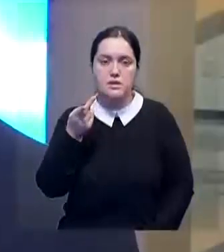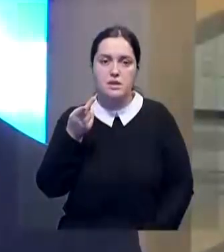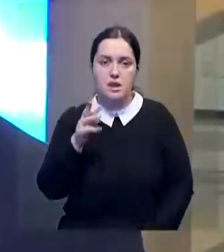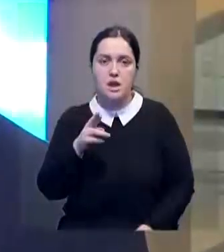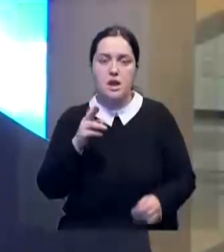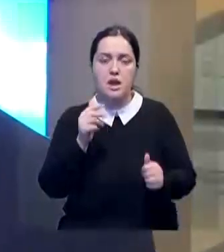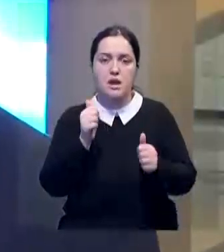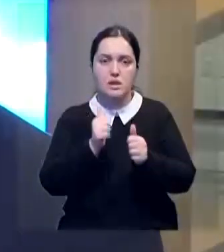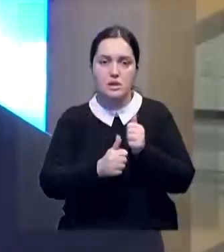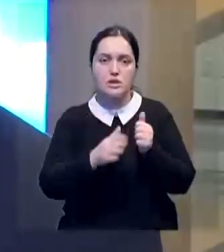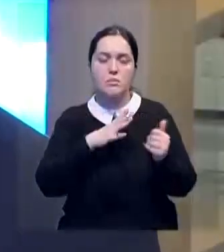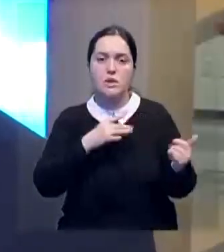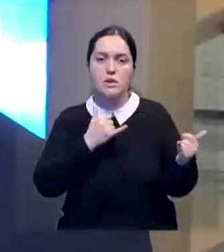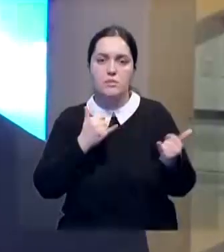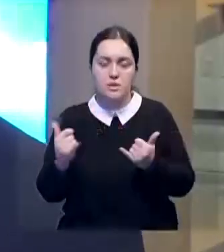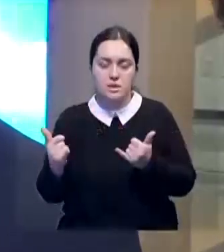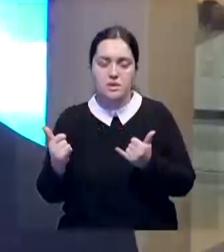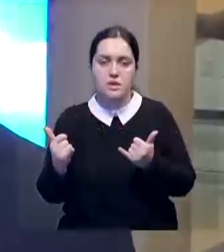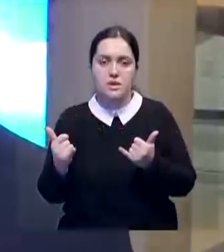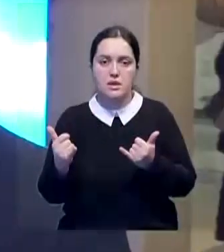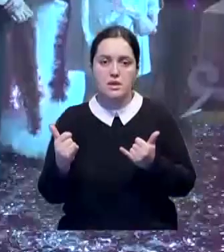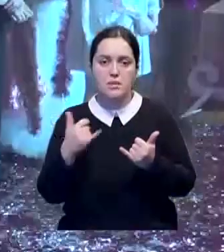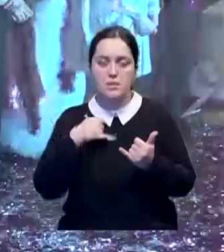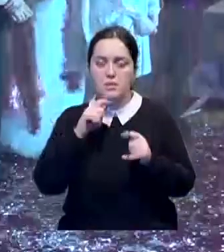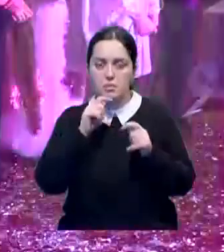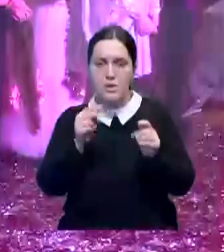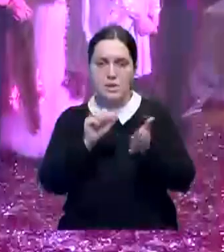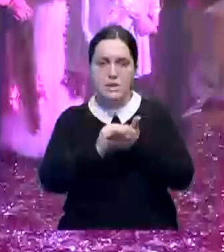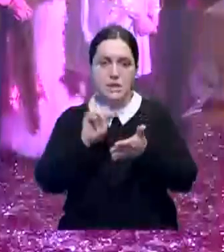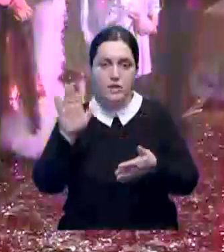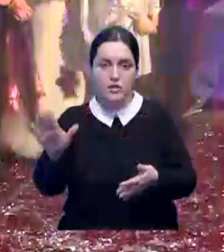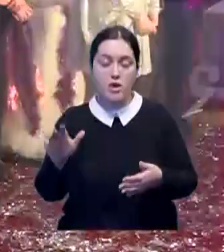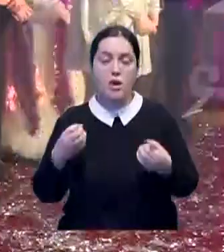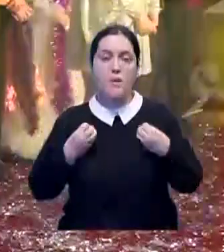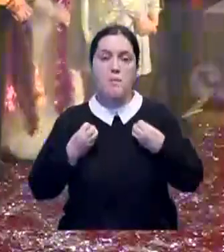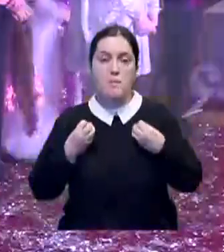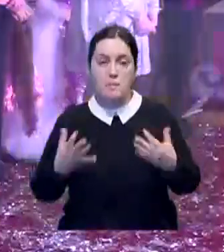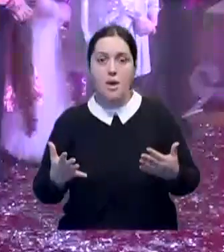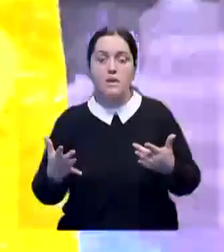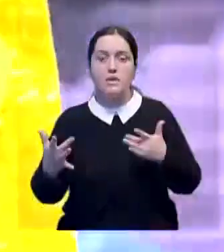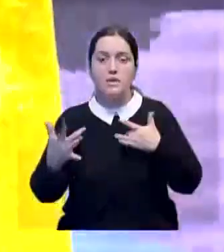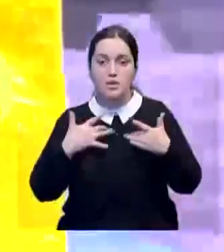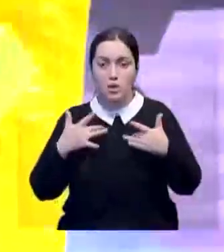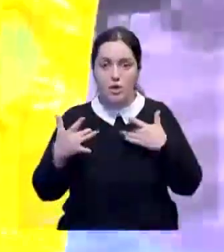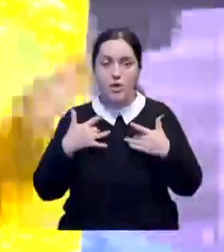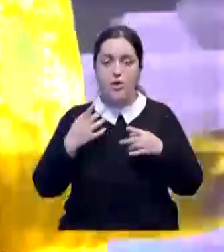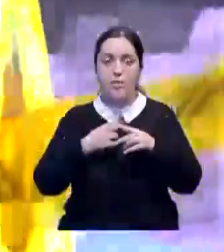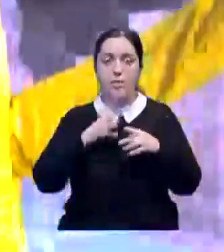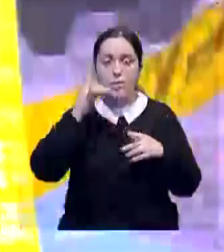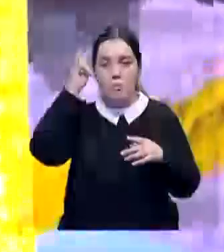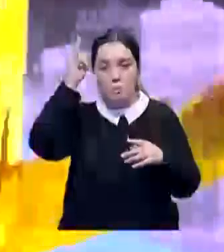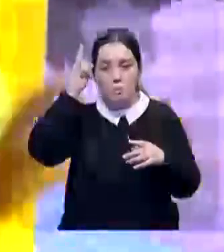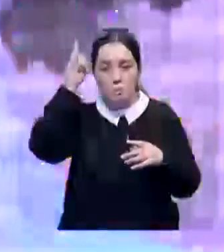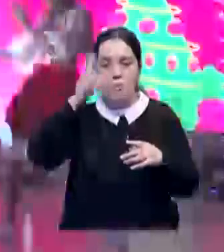И для каждого ученика был предоставлен сертификат в виде определенной суммы. В рамках праздничной шоу-программы герои сказок и мультфильмов